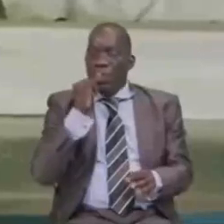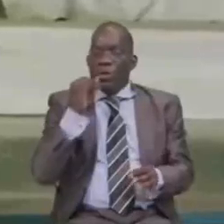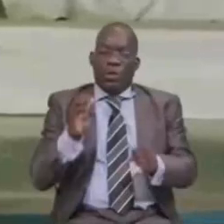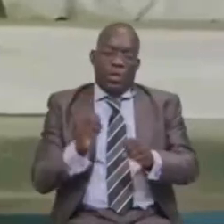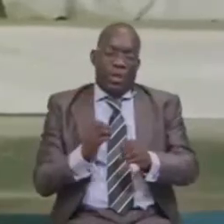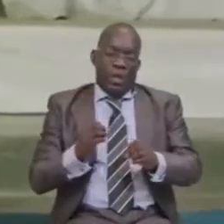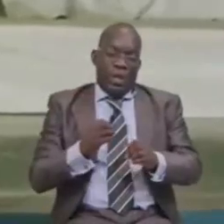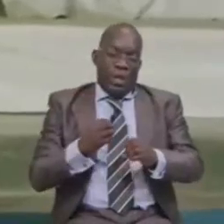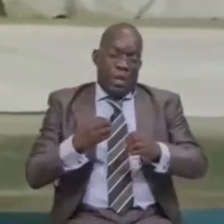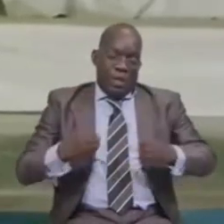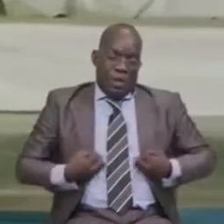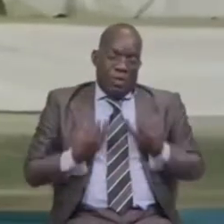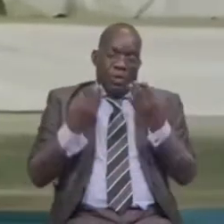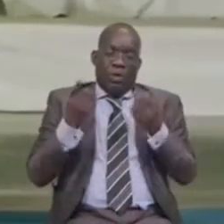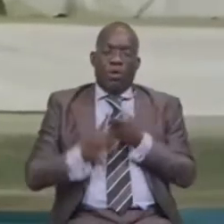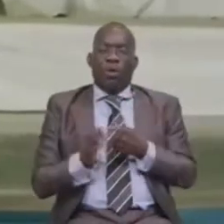Lyon de par le monde.